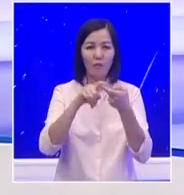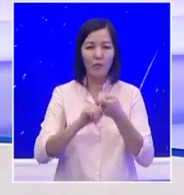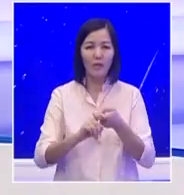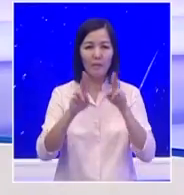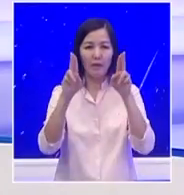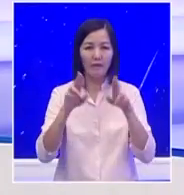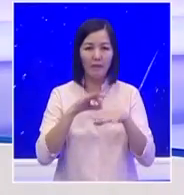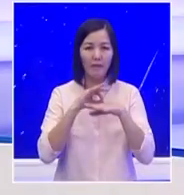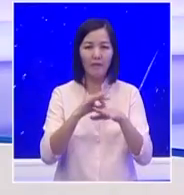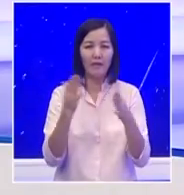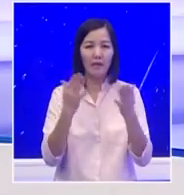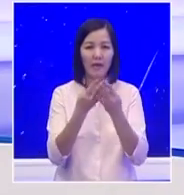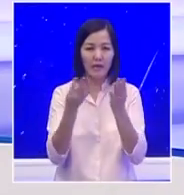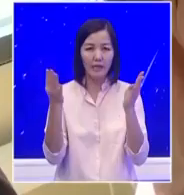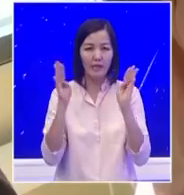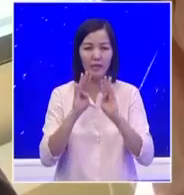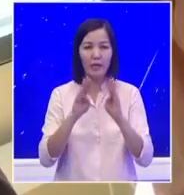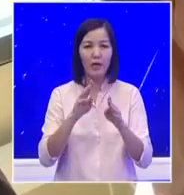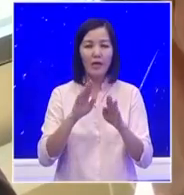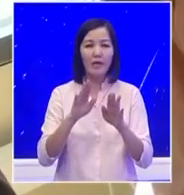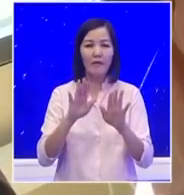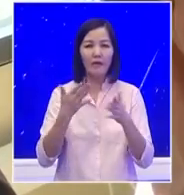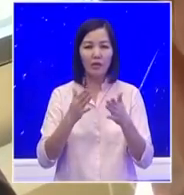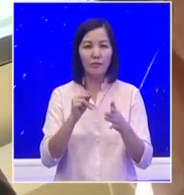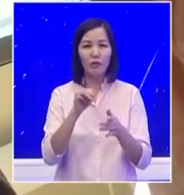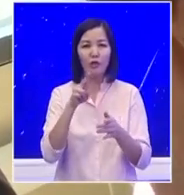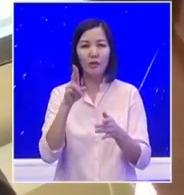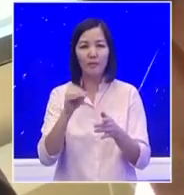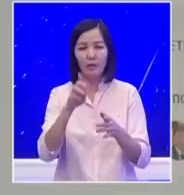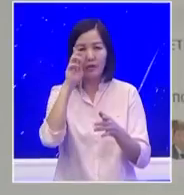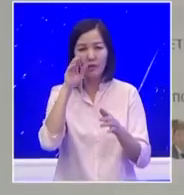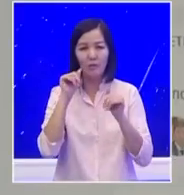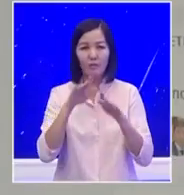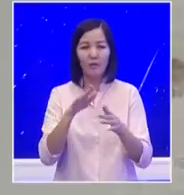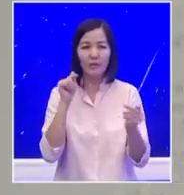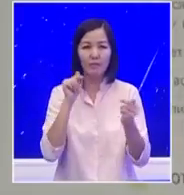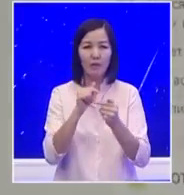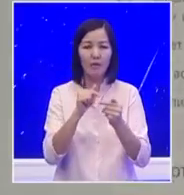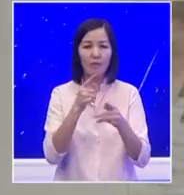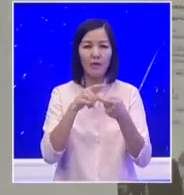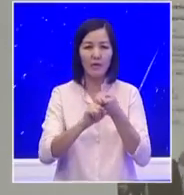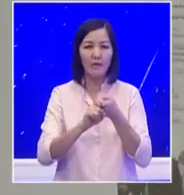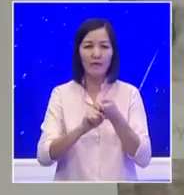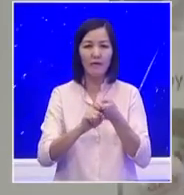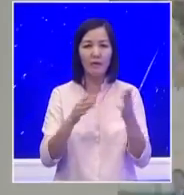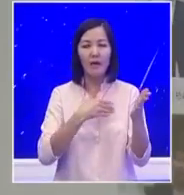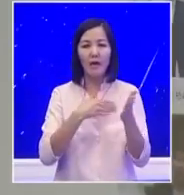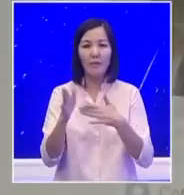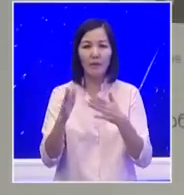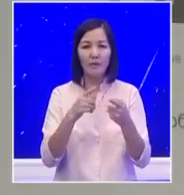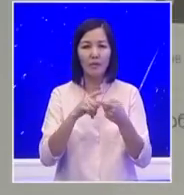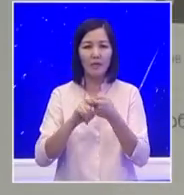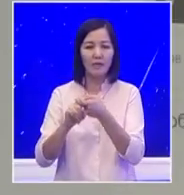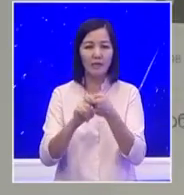правила поведения при карантине и режиме ЧП, принимаемых государством мерах по борьбе с коронавирусом, опровержение